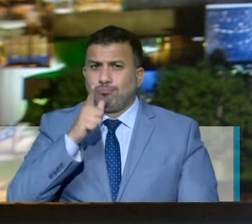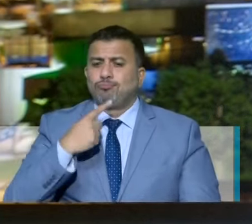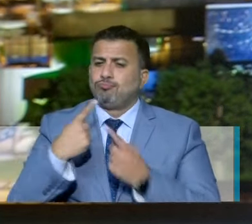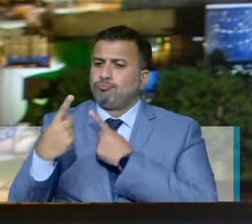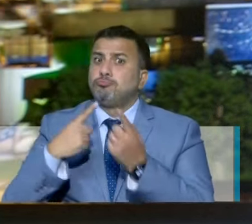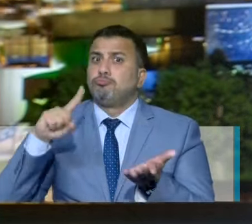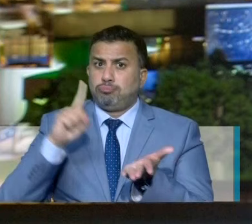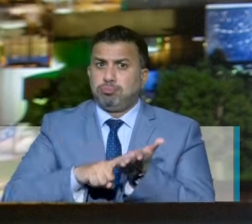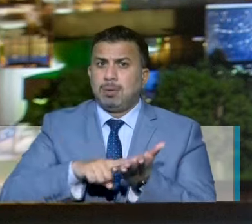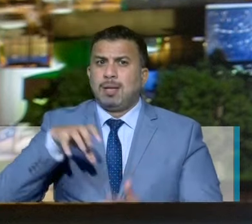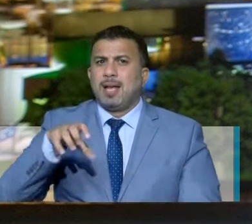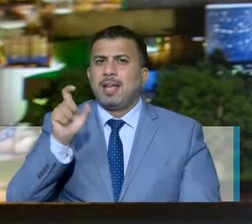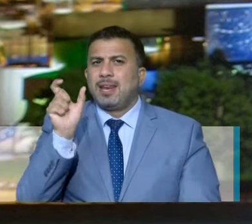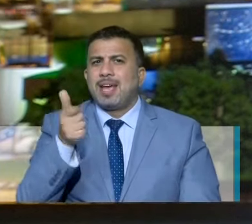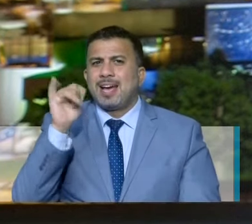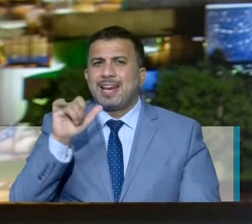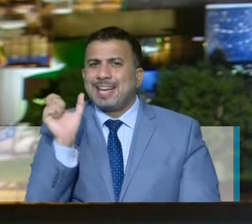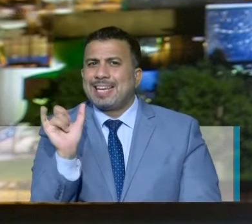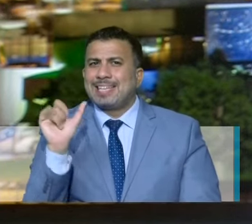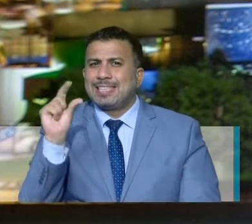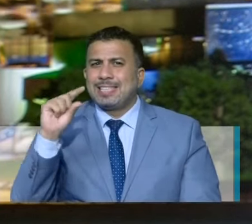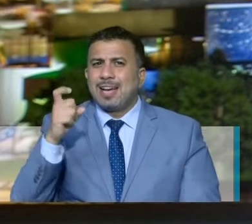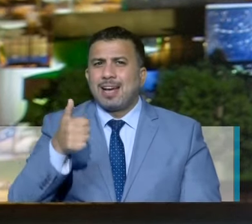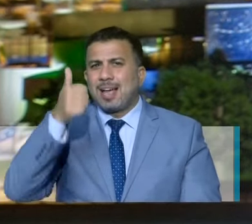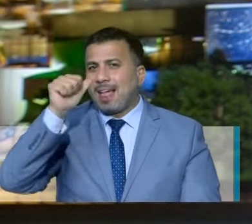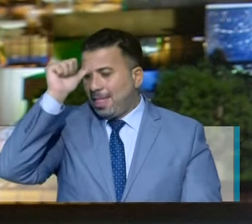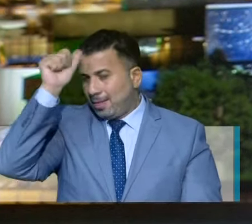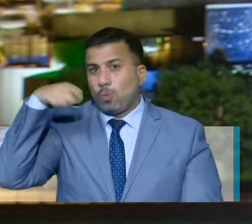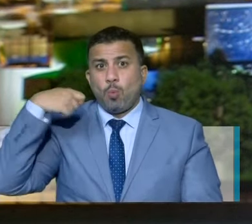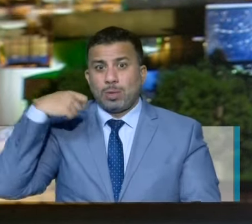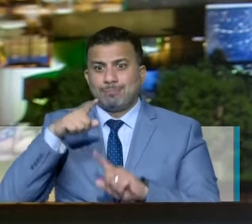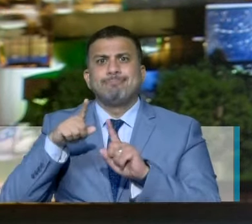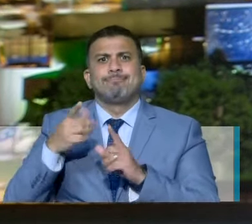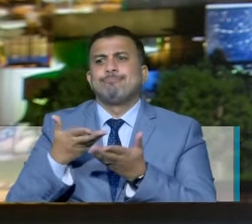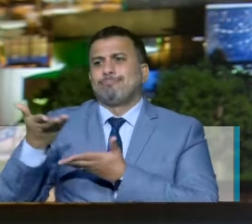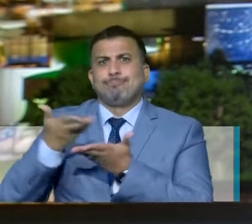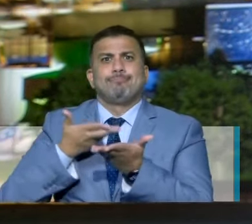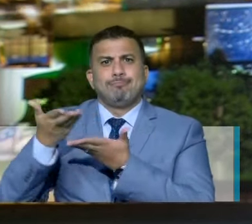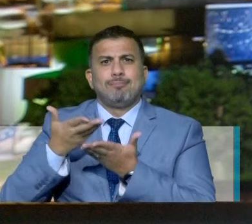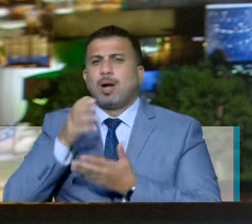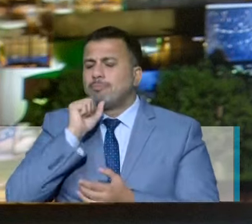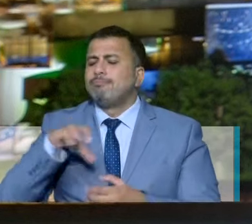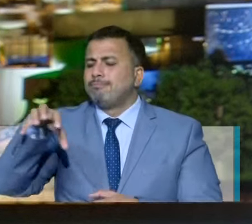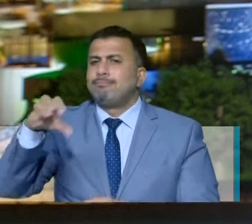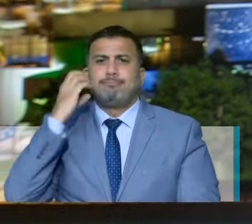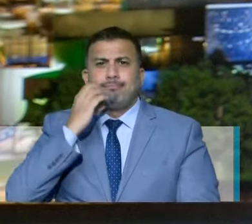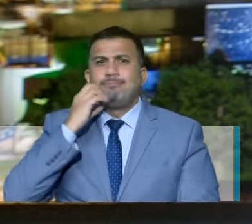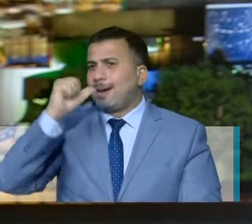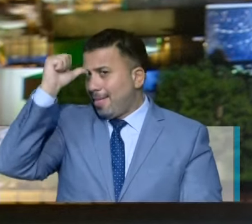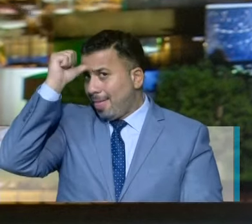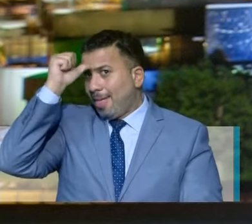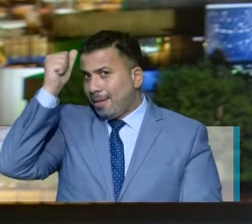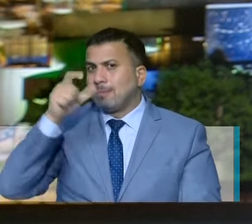رسميه مع دوله ناريندرا مودي رئيس الوزراء الهندي حول العلاقات الاستراتيجيه بين البلدين